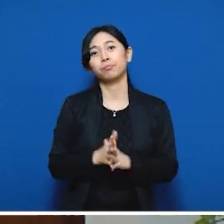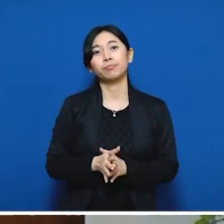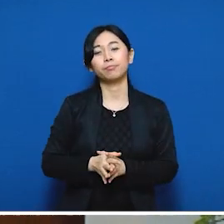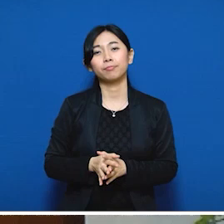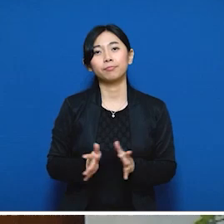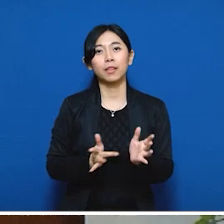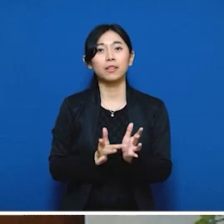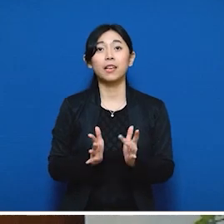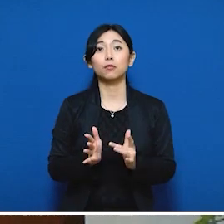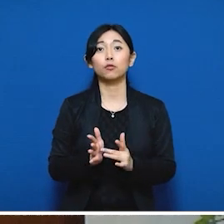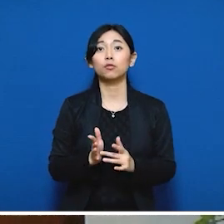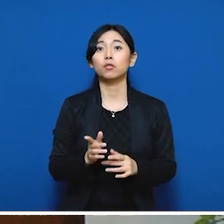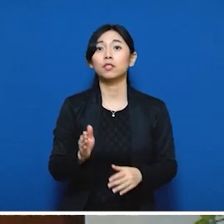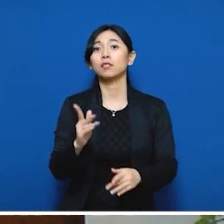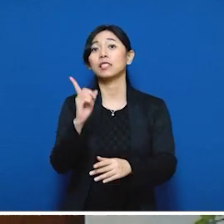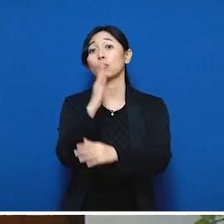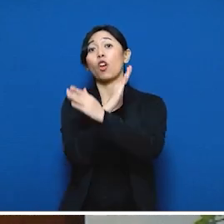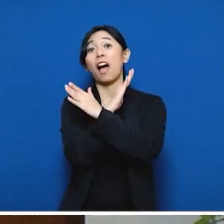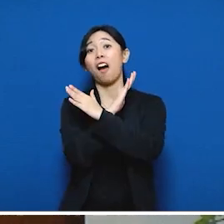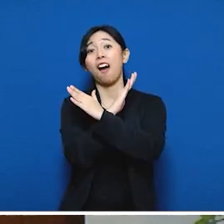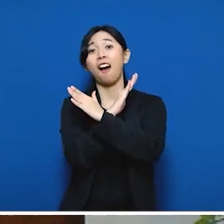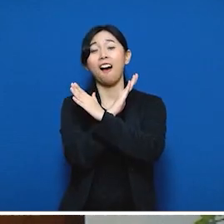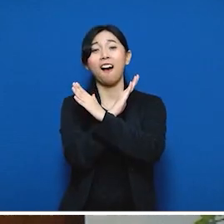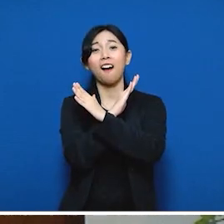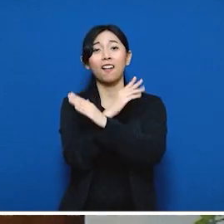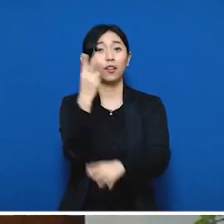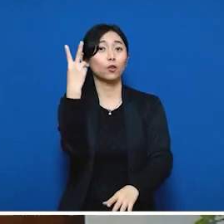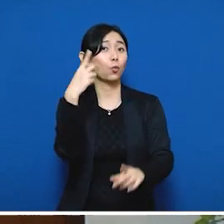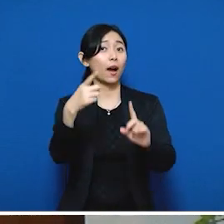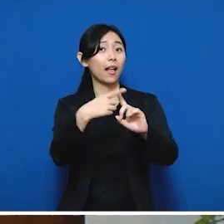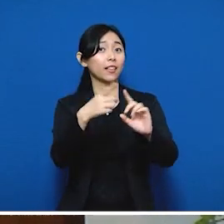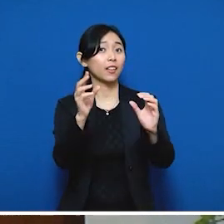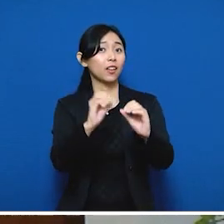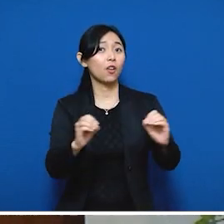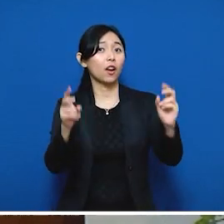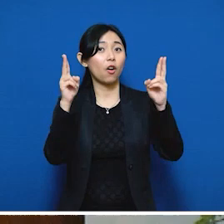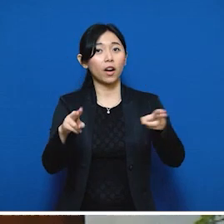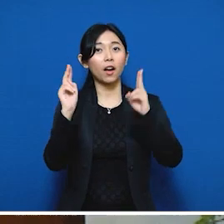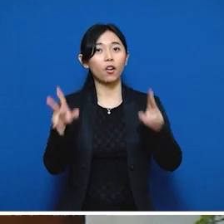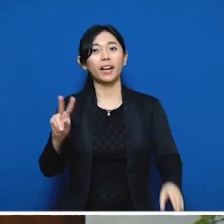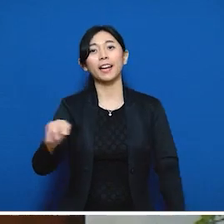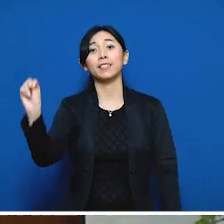Yesus pernah ditolak bahkan sampai 2 kali oleh orang-orang Nazaret.